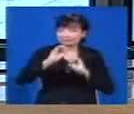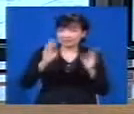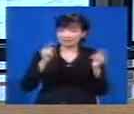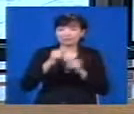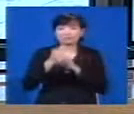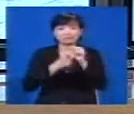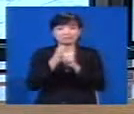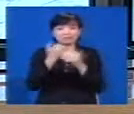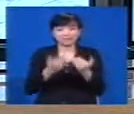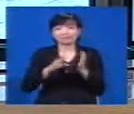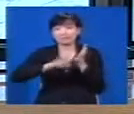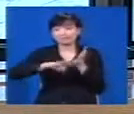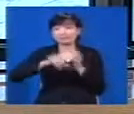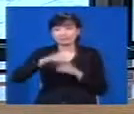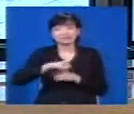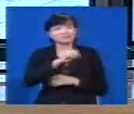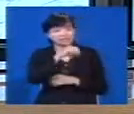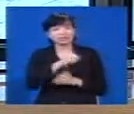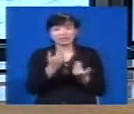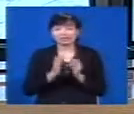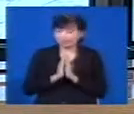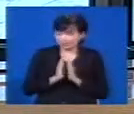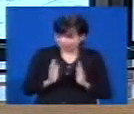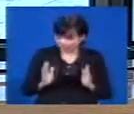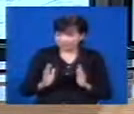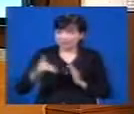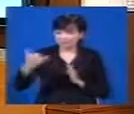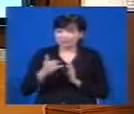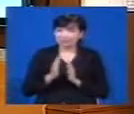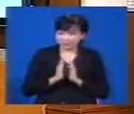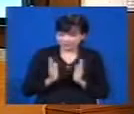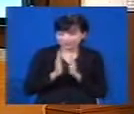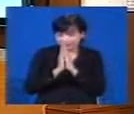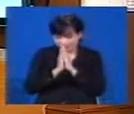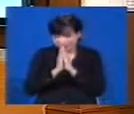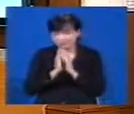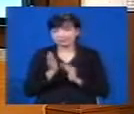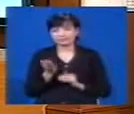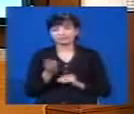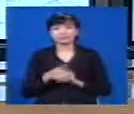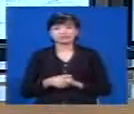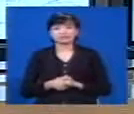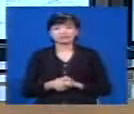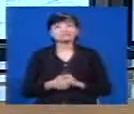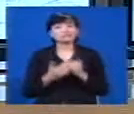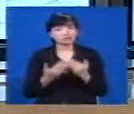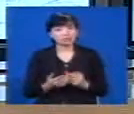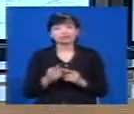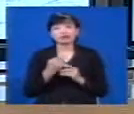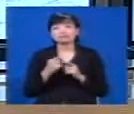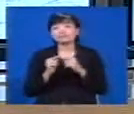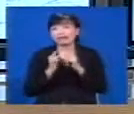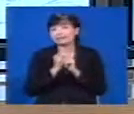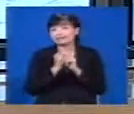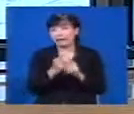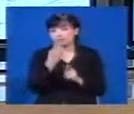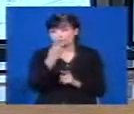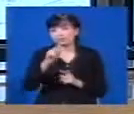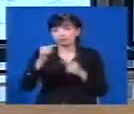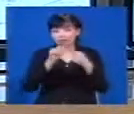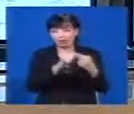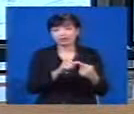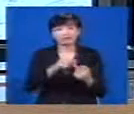ปีนี้ ครับ นะครับครับวันนี้ขอบพระคุณท่านมากที่ร่วมรายการ ครับยินดีครับ ขอบคุณ ครับสวัสดีครับ เอาละครับก็คงต้องติดตามกันดูนะครับว่าเวทีในเรื่องของ